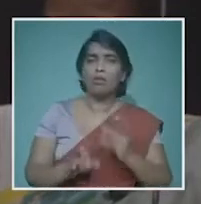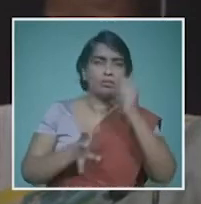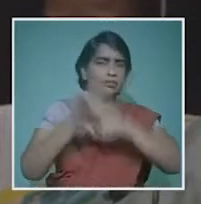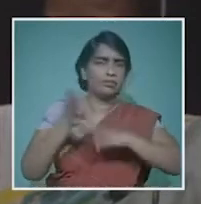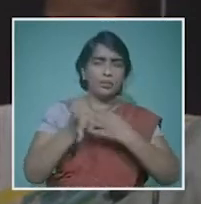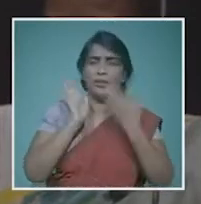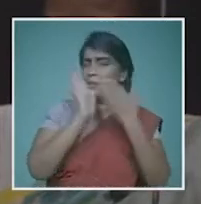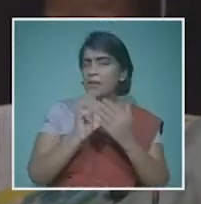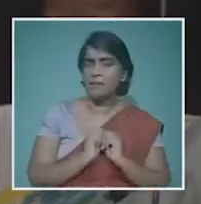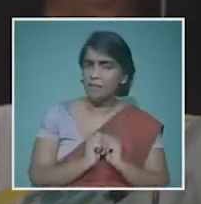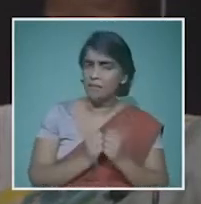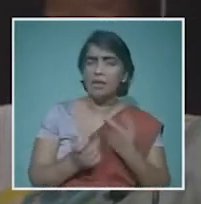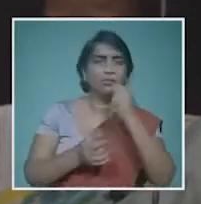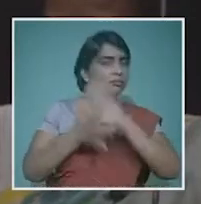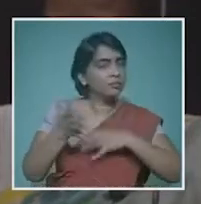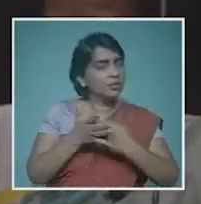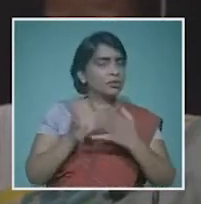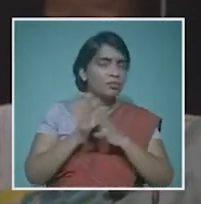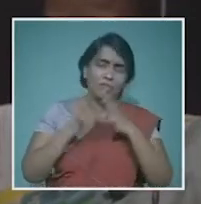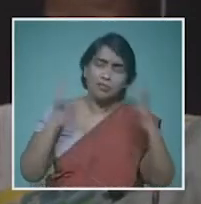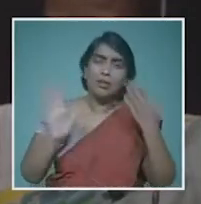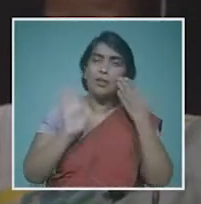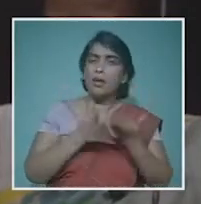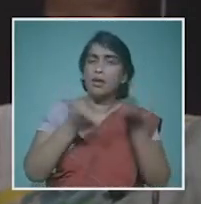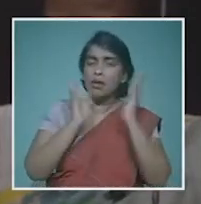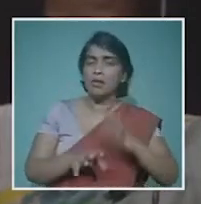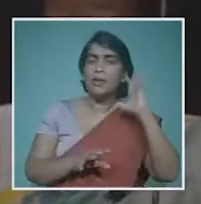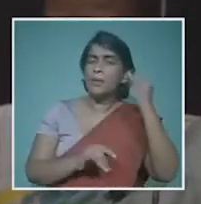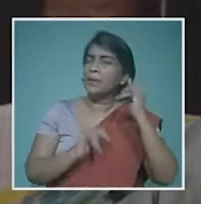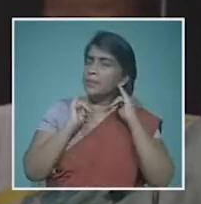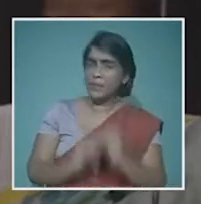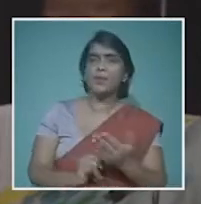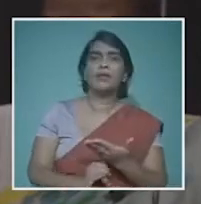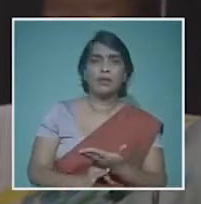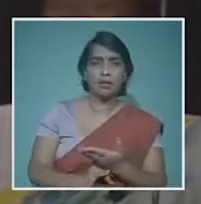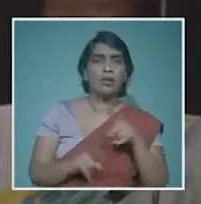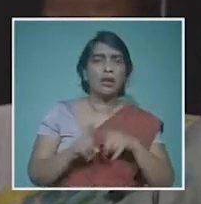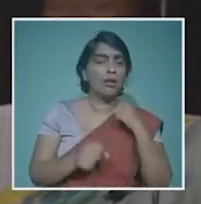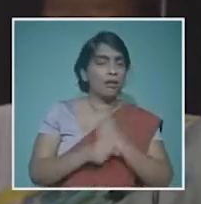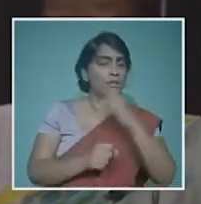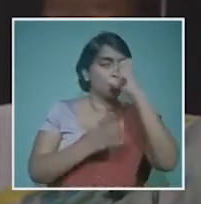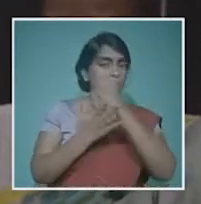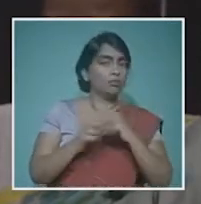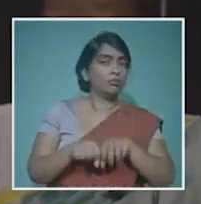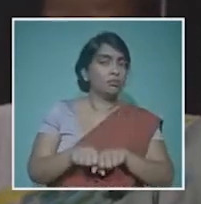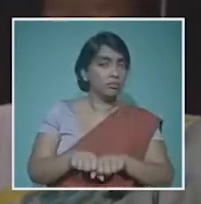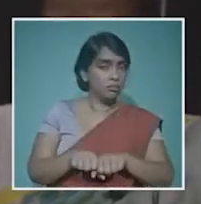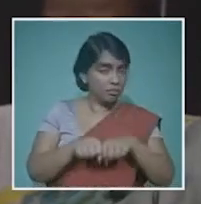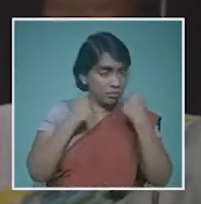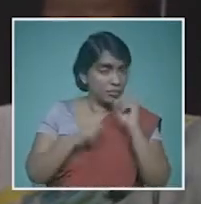ගෙනවට වැඩක් නැහැ. මේ අයවැය කොච්චර ගෙනවත් අවසාන ප්‍රතිඵලය නරකයි. ඒ නිසා ආණ්ඩු ක්‍රම ව්‍යවස්ථාව උල්ලංඝනය කරන